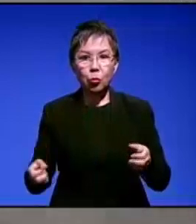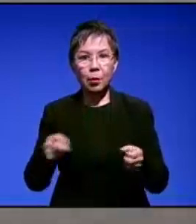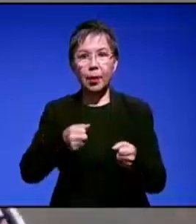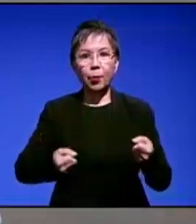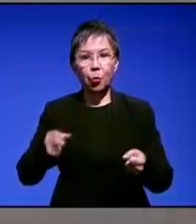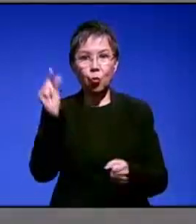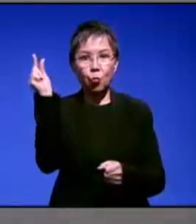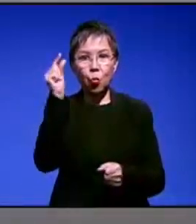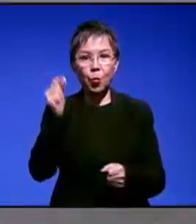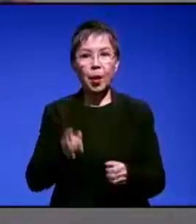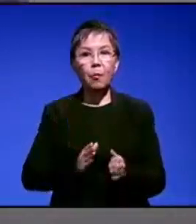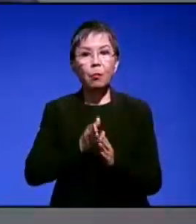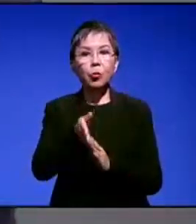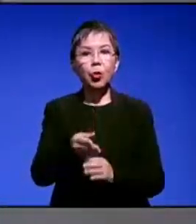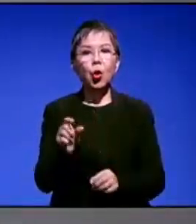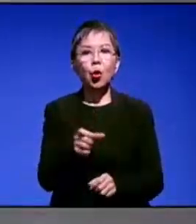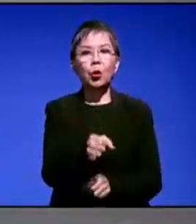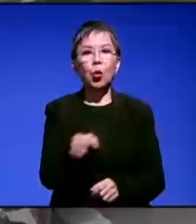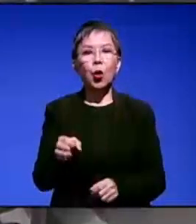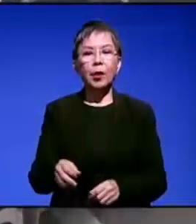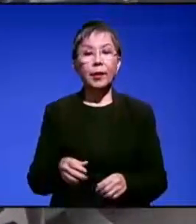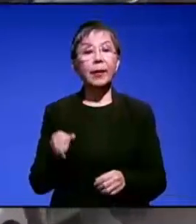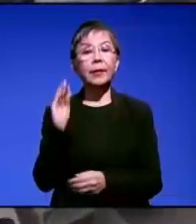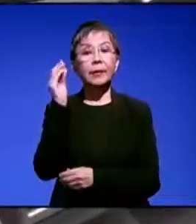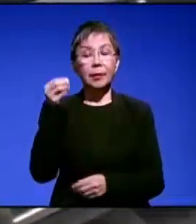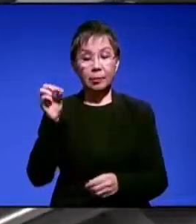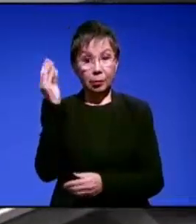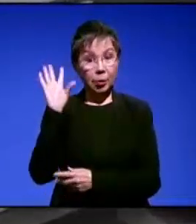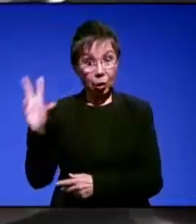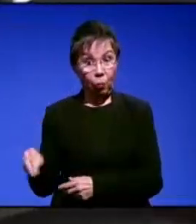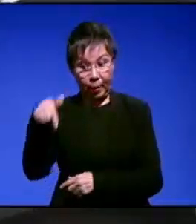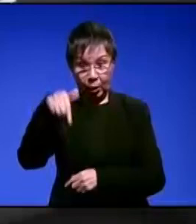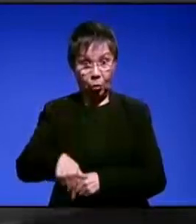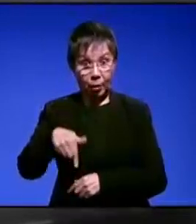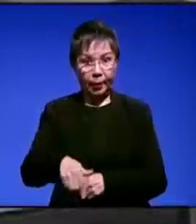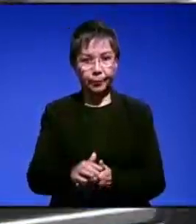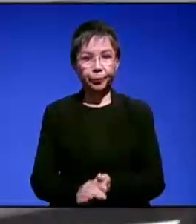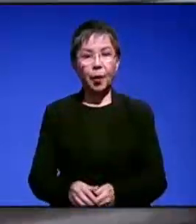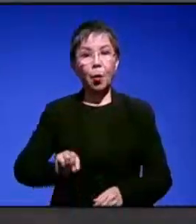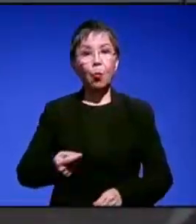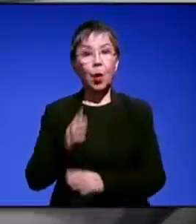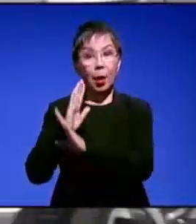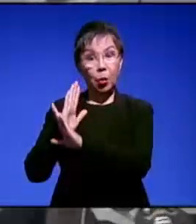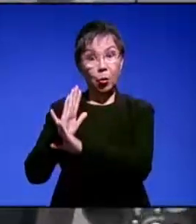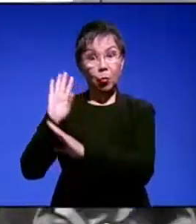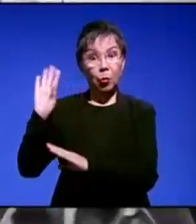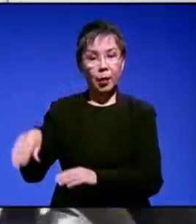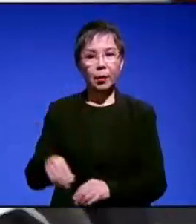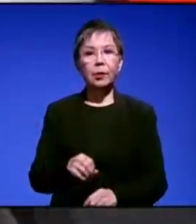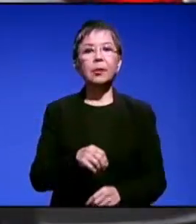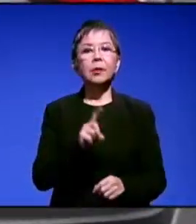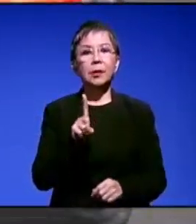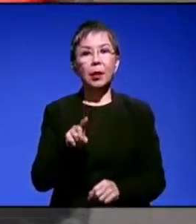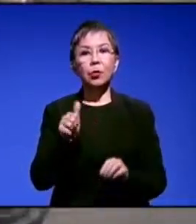kendaraan umum yang hendak menuju kota-kota di selatan Jawa Barat. Sejak pemberlakuan larangan mudik, Polresta Bandung mengklaim ada